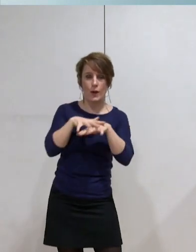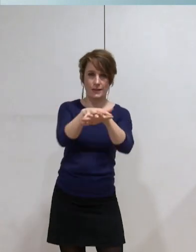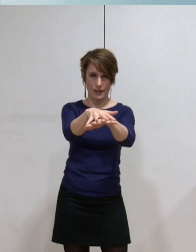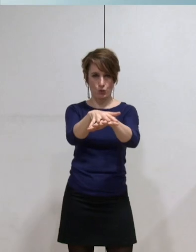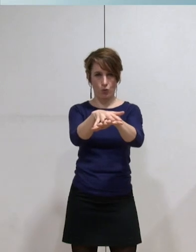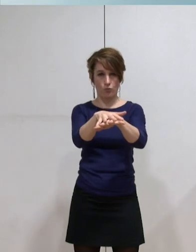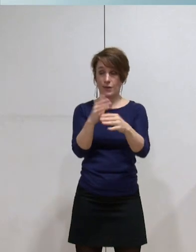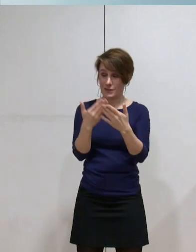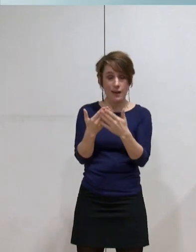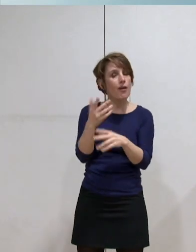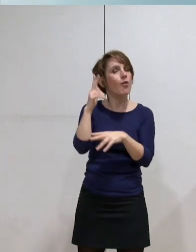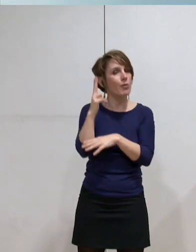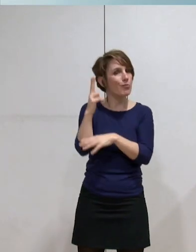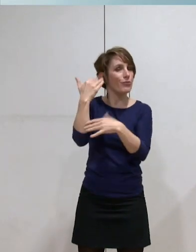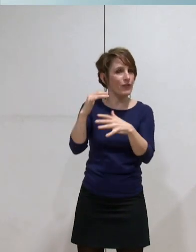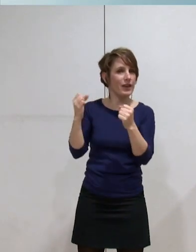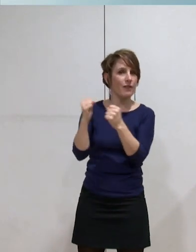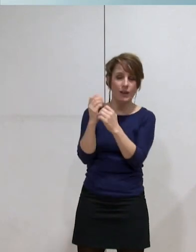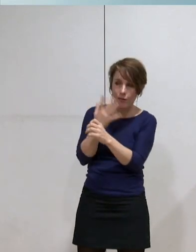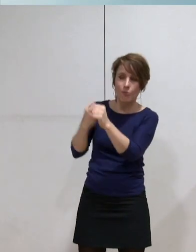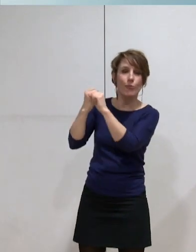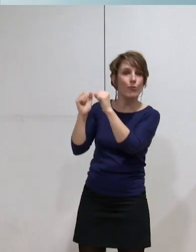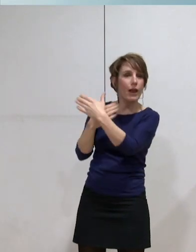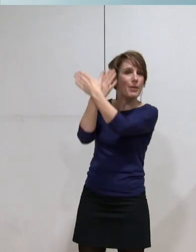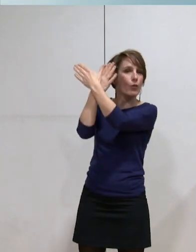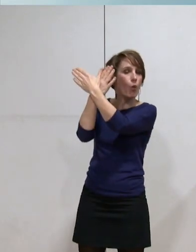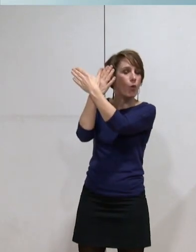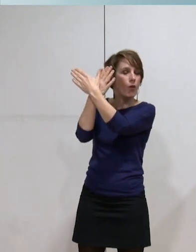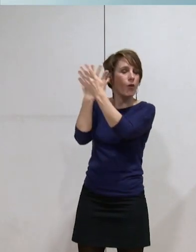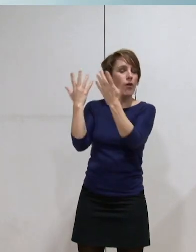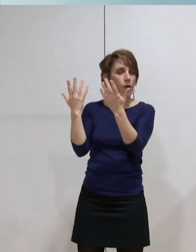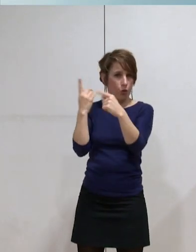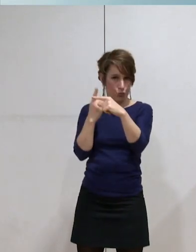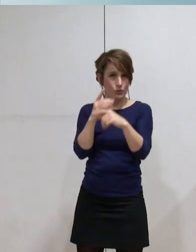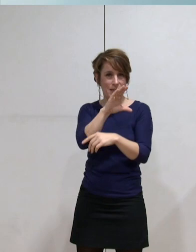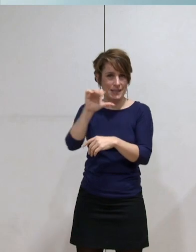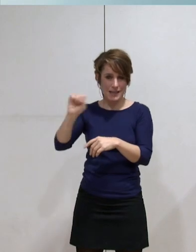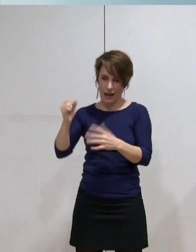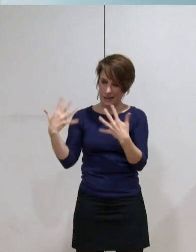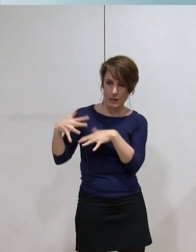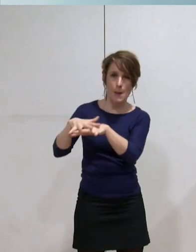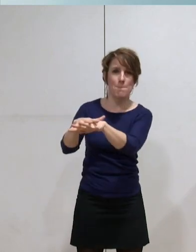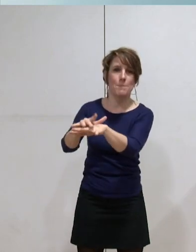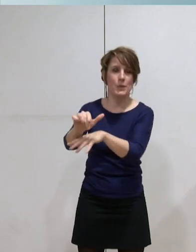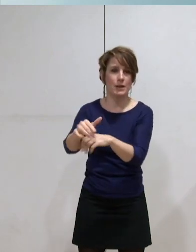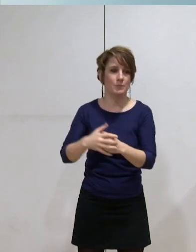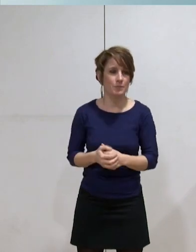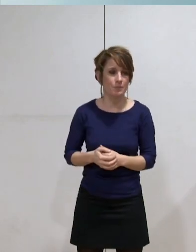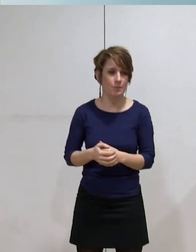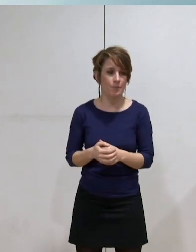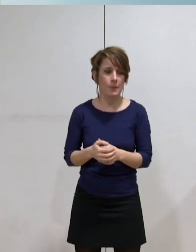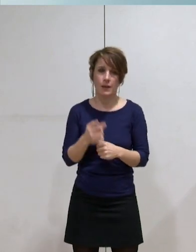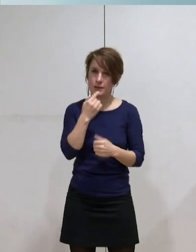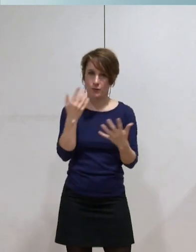la création de la métropole et que nous avons accompagné aussi avec le CCAS il s'agira de travailler sur un schéma